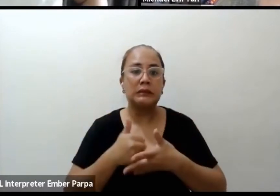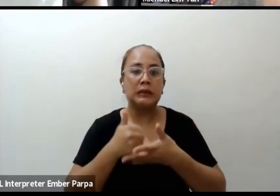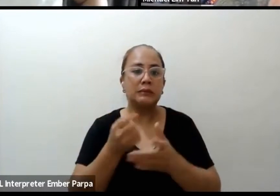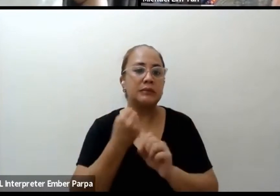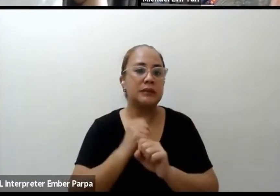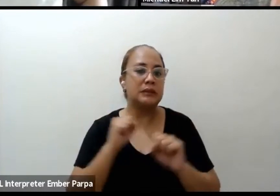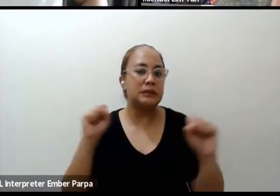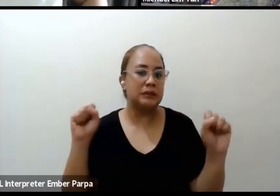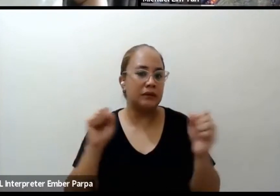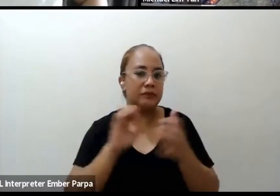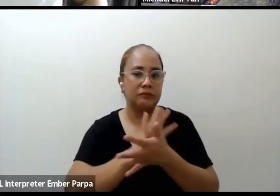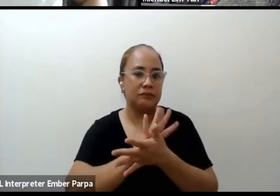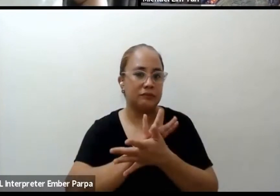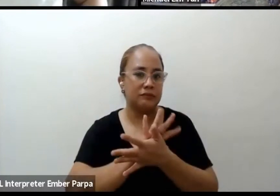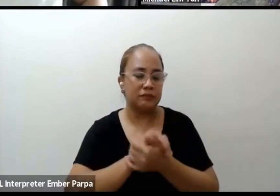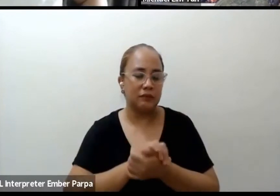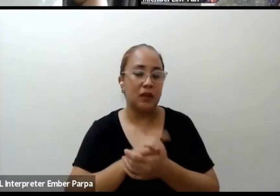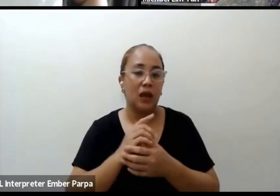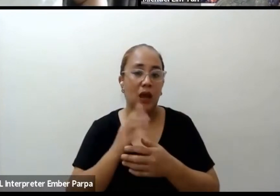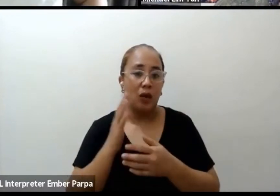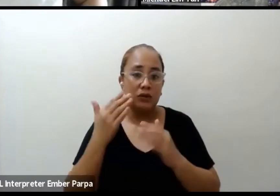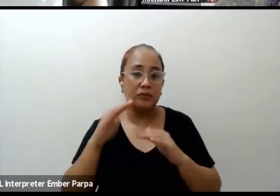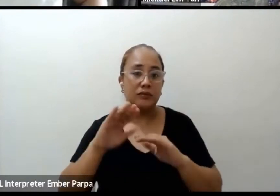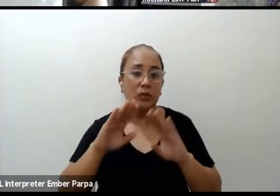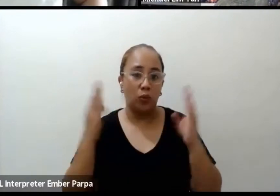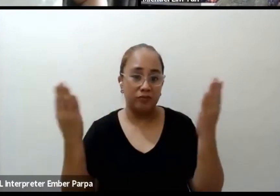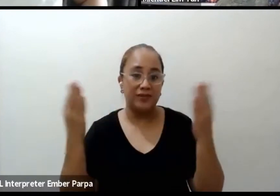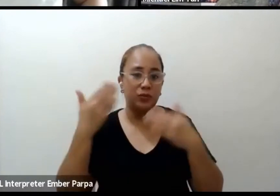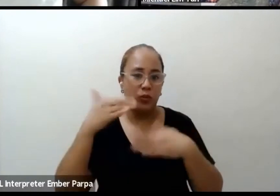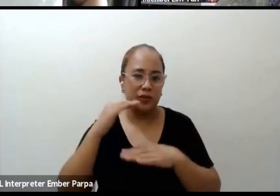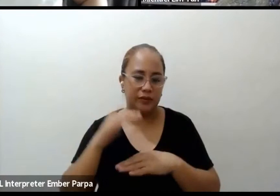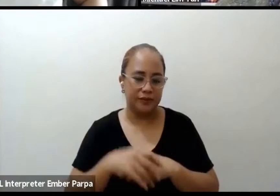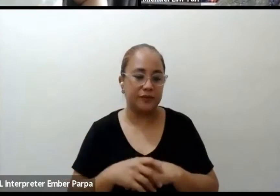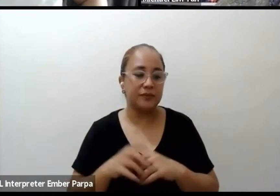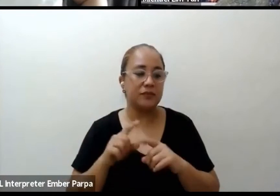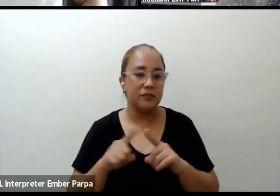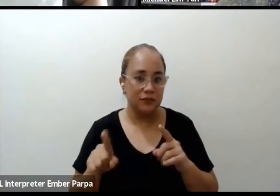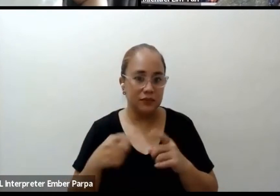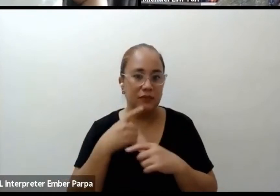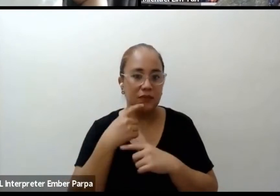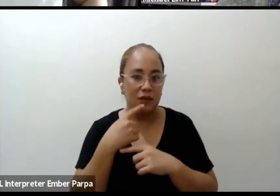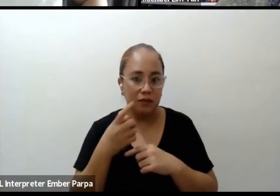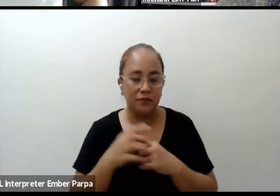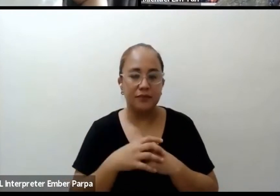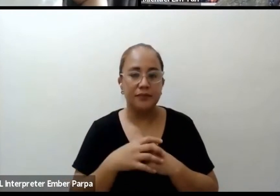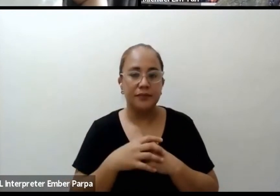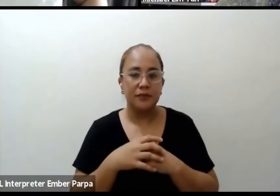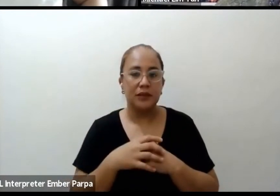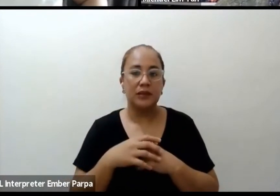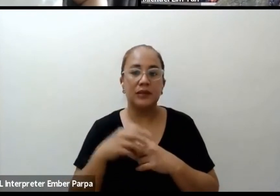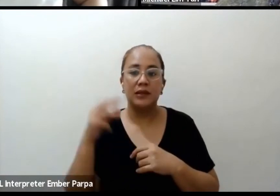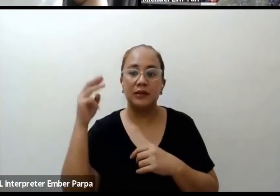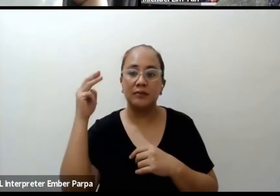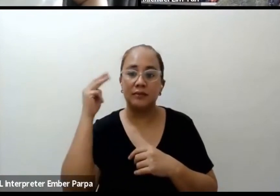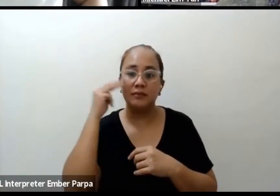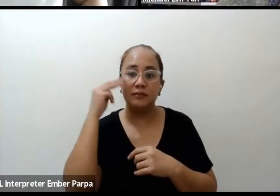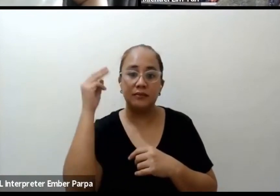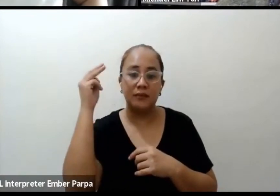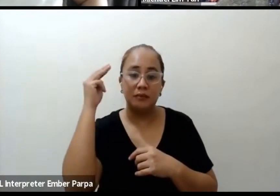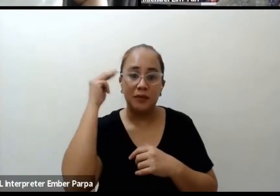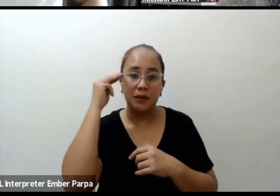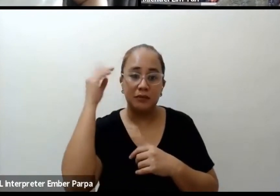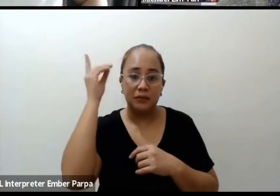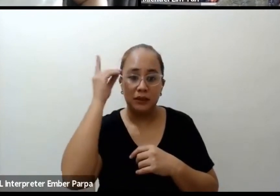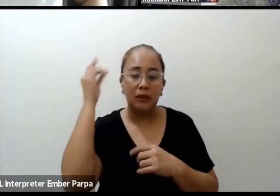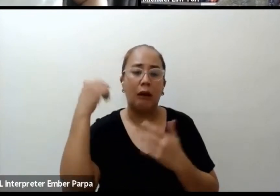hindi magka-COVID yung pagbubukas ng bintana. But sabi nga ni Manolet, there are